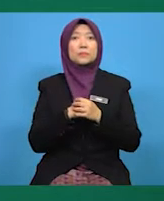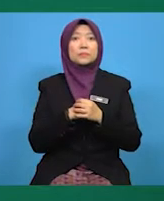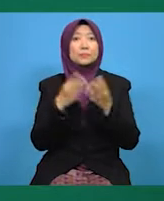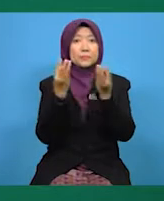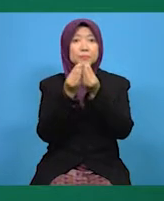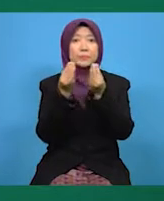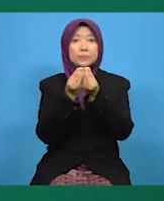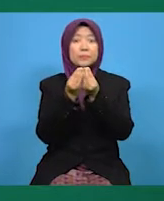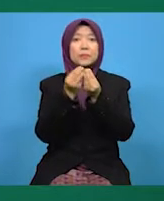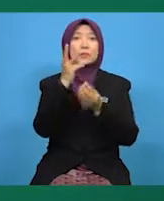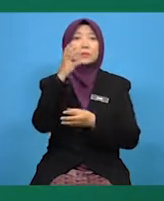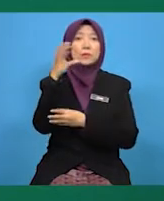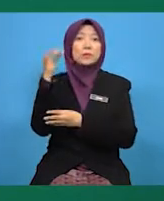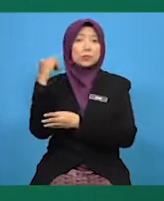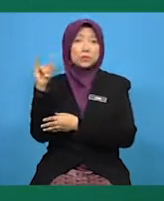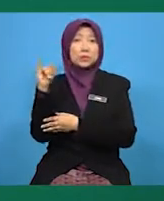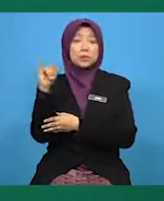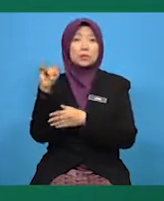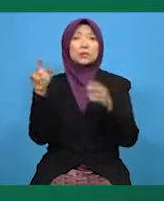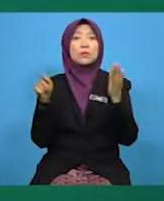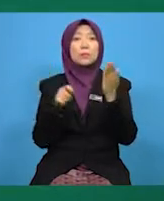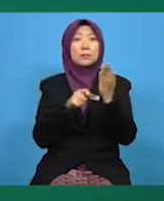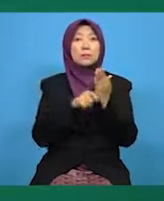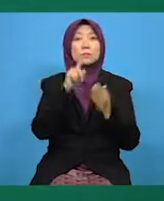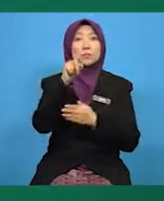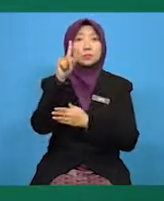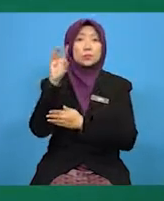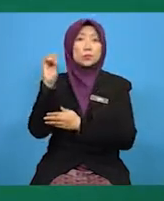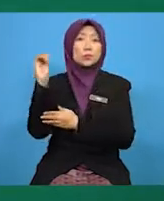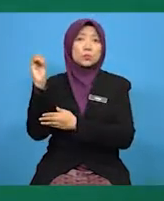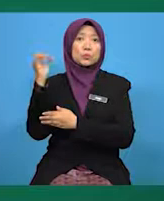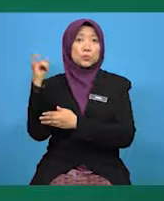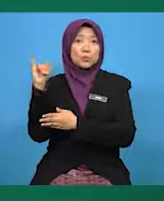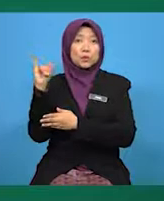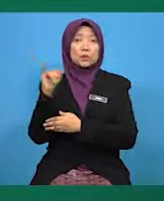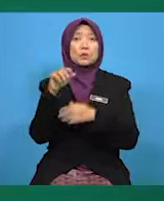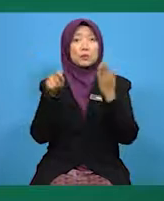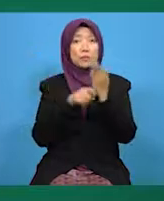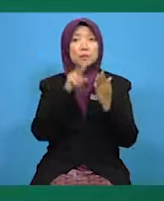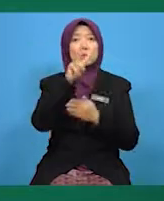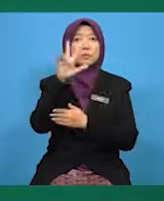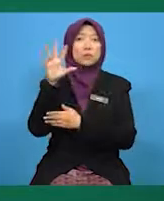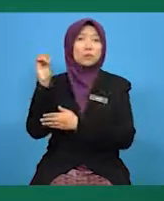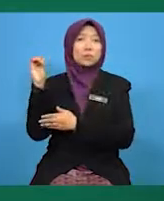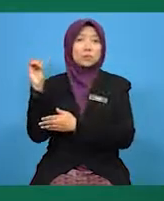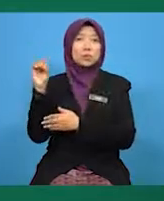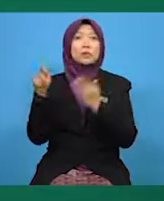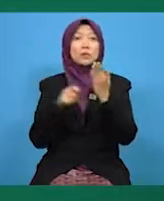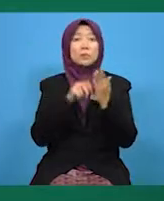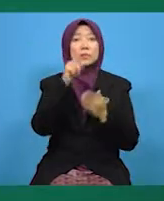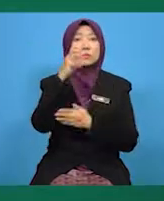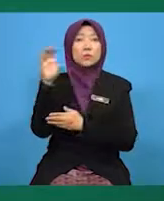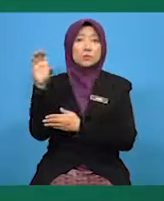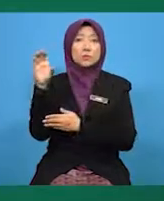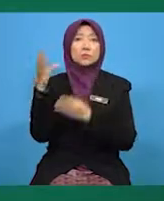iaitu 600 tambah 1,100 tambah 2,500 tambah 100 dan